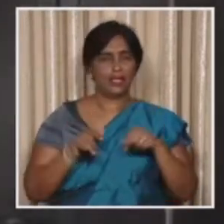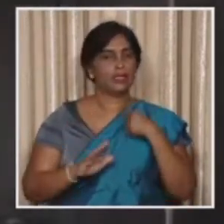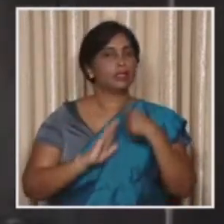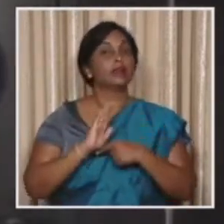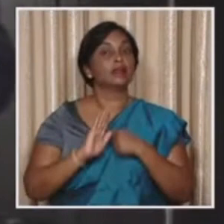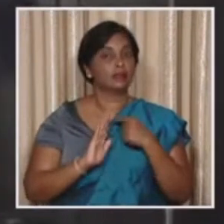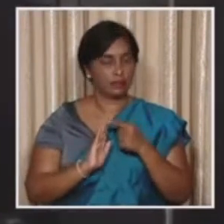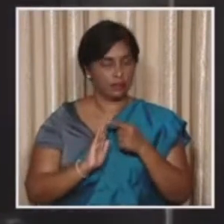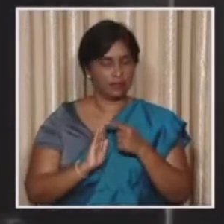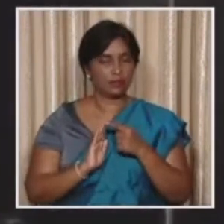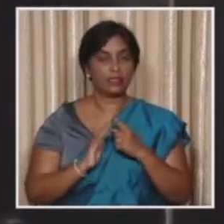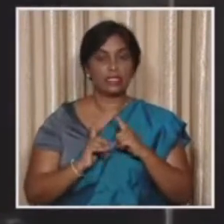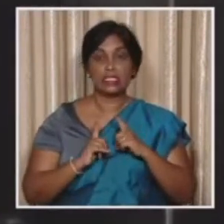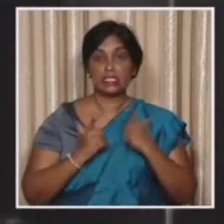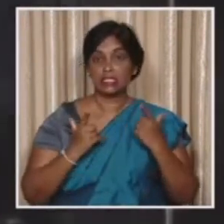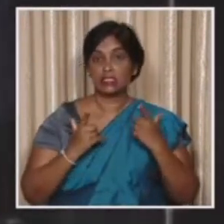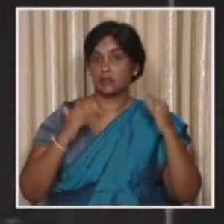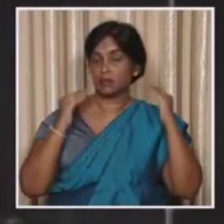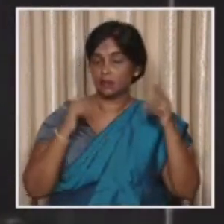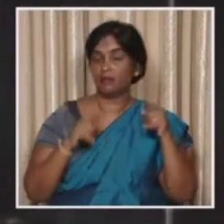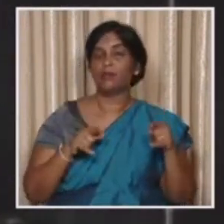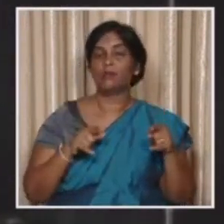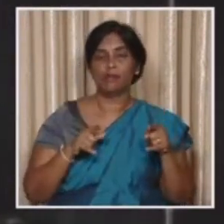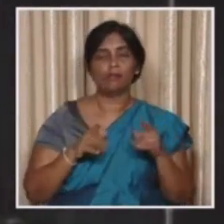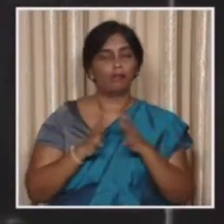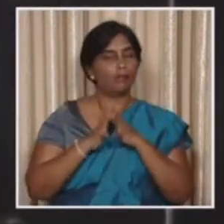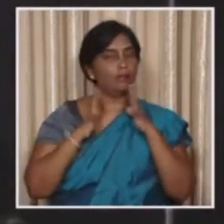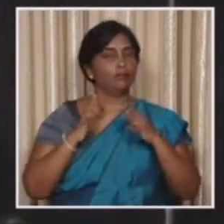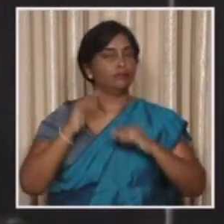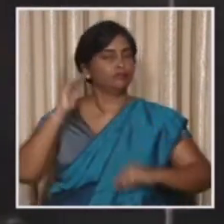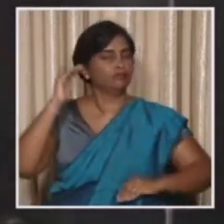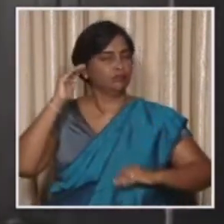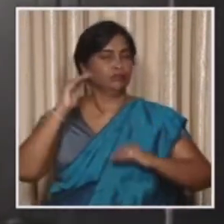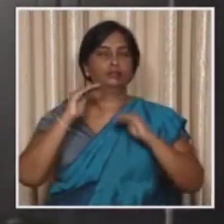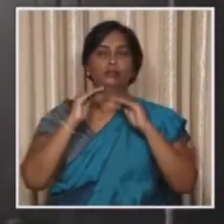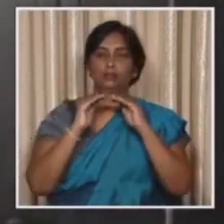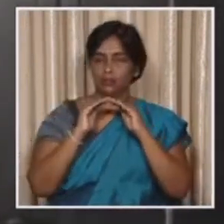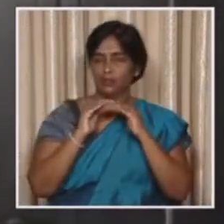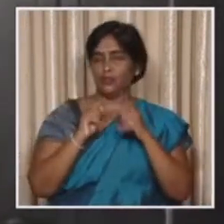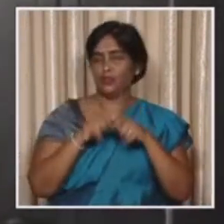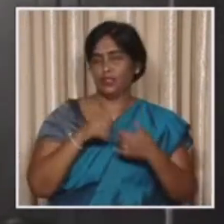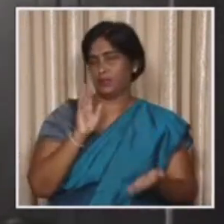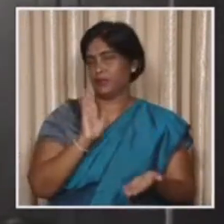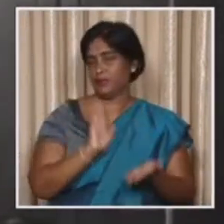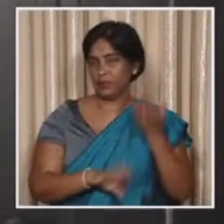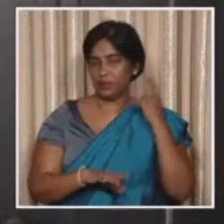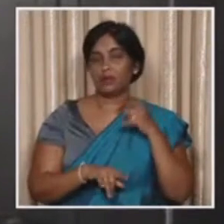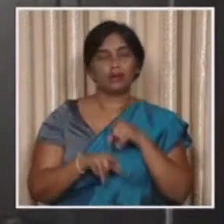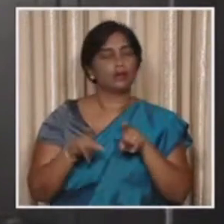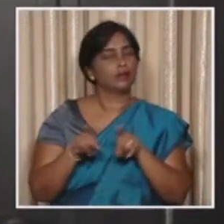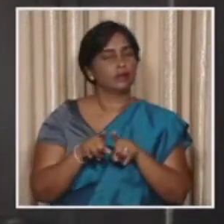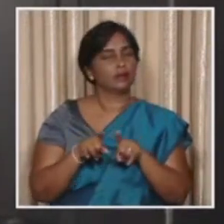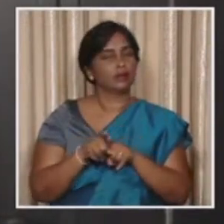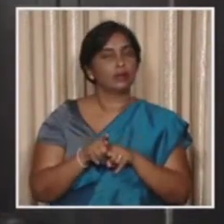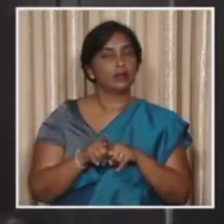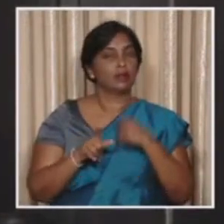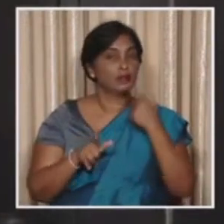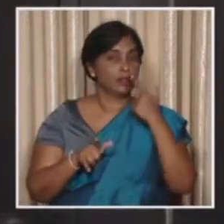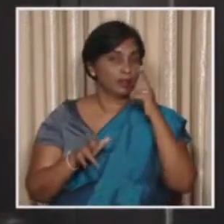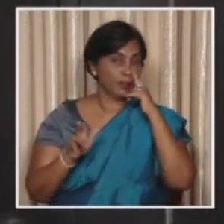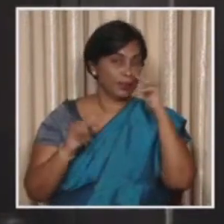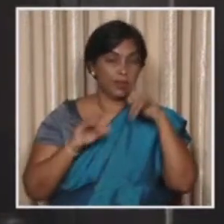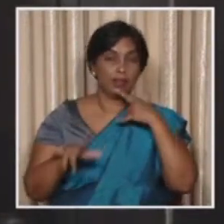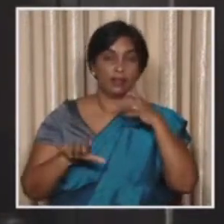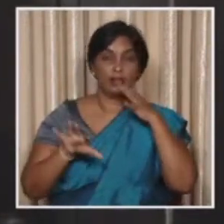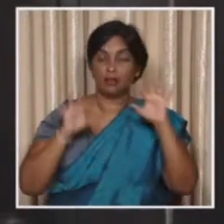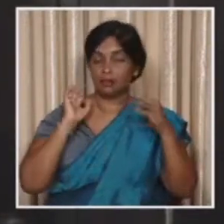வாழ்க்கை செலவானது வானுயர்ந்த நிலையிலே இருக்கின்றது. அதிலும் எடுப்போமாக இருந்தால் பெருந்தோட்டத்துறையை சார்ந்த எங்களது